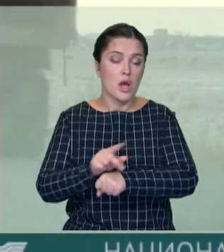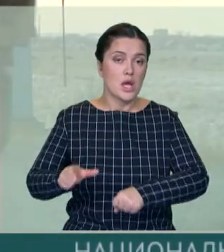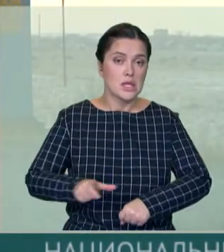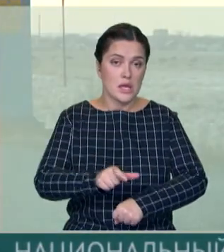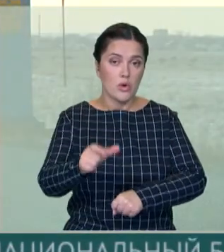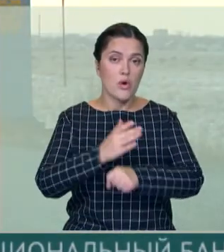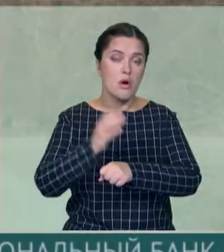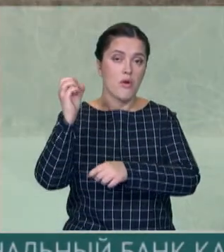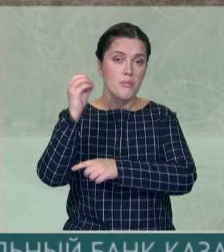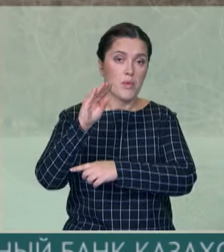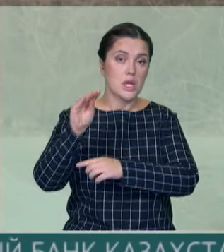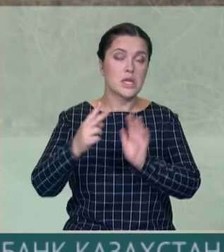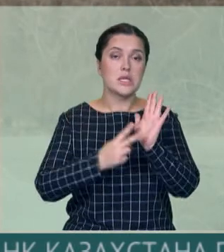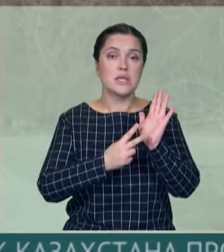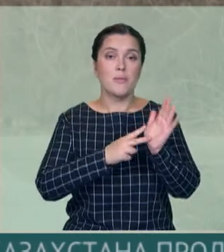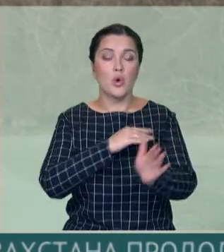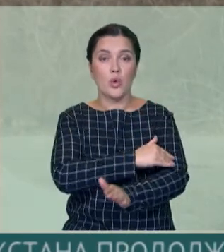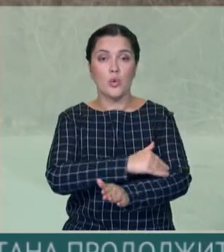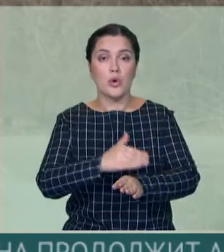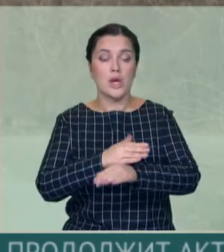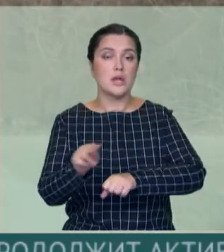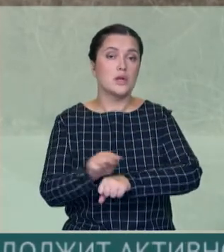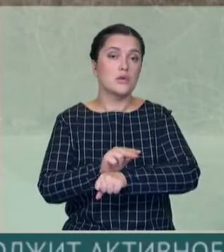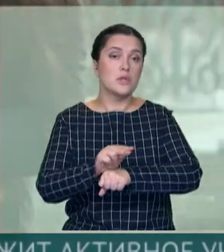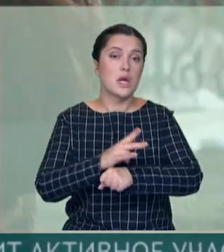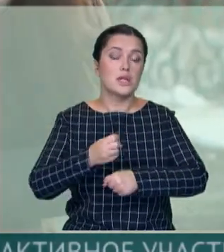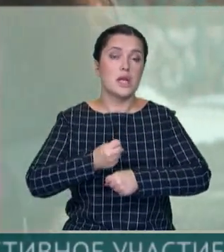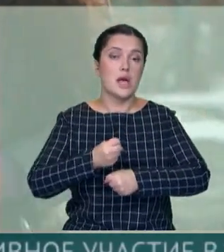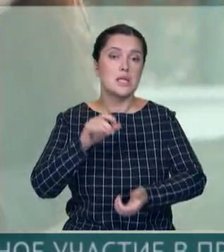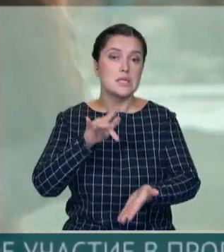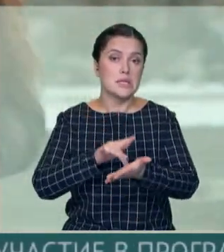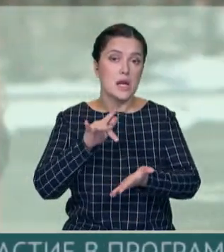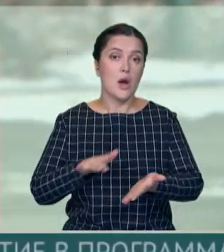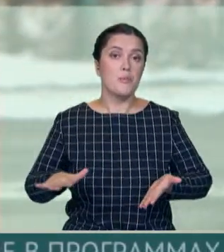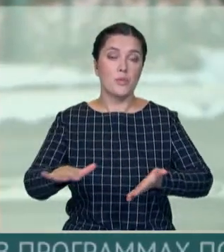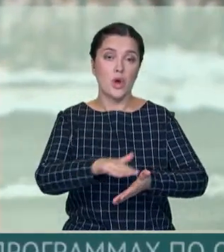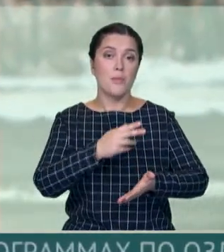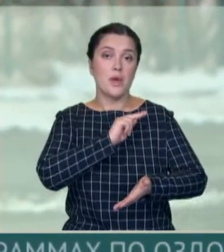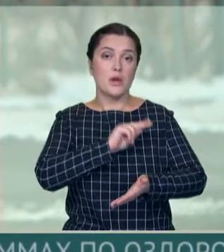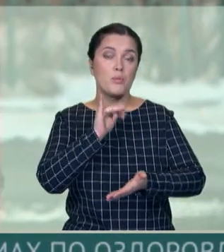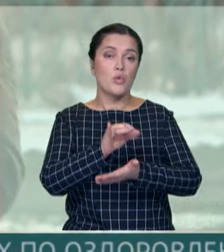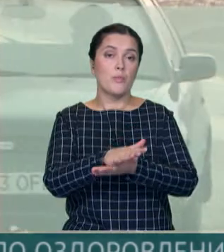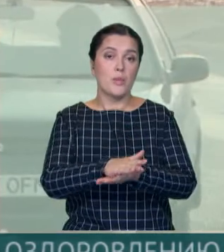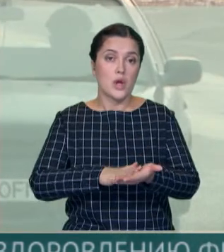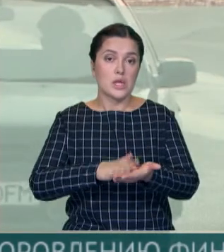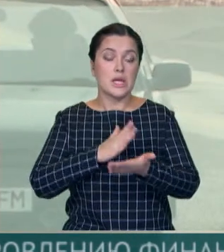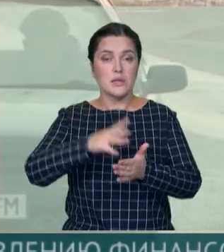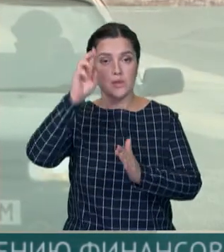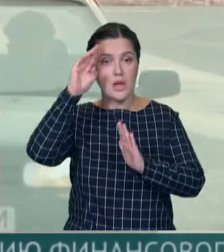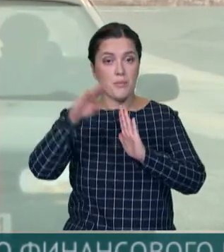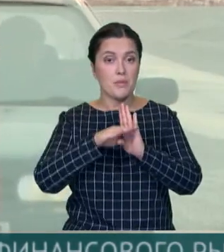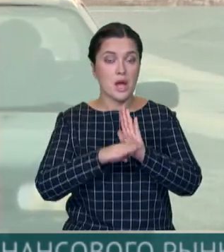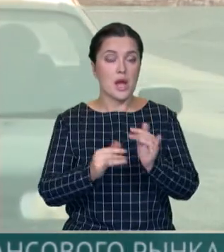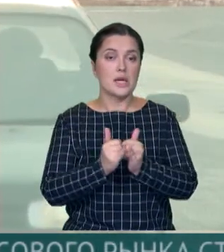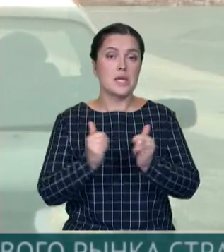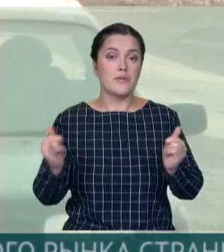проведено освещение на 7 улицах, реконструкция прошла и на центральной площади. Эти работы будут продолжены. В рамках